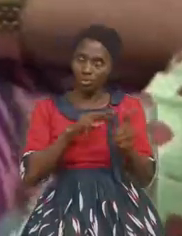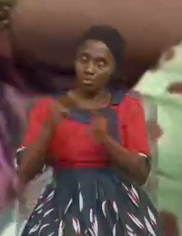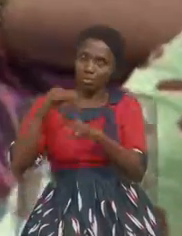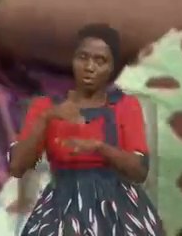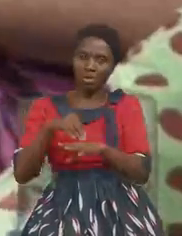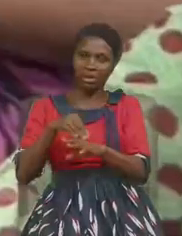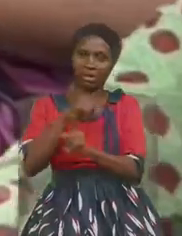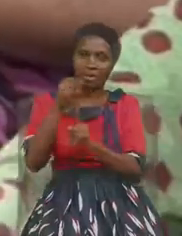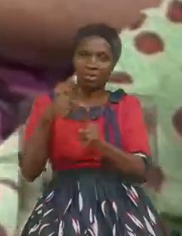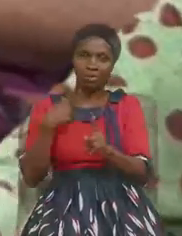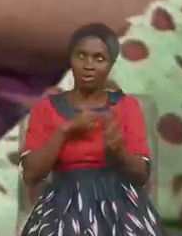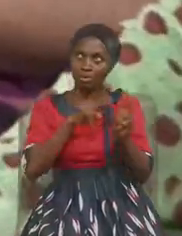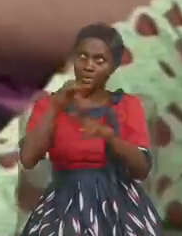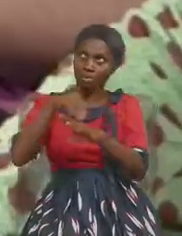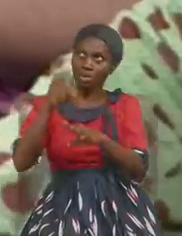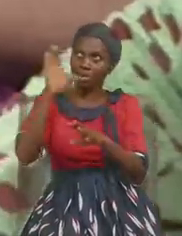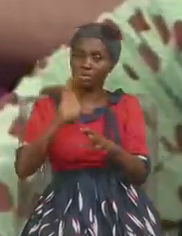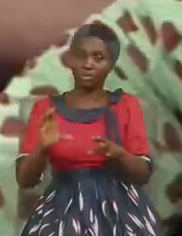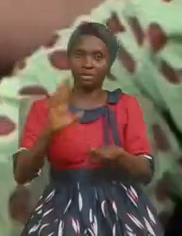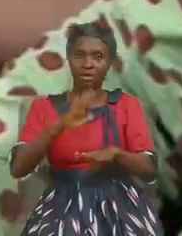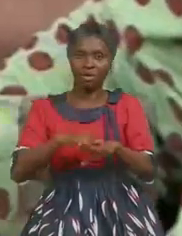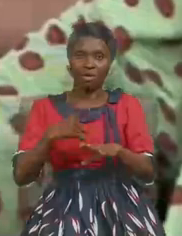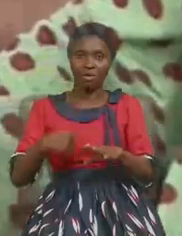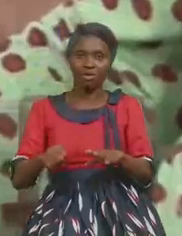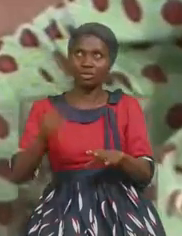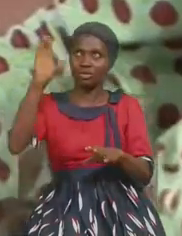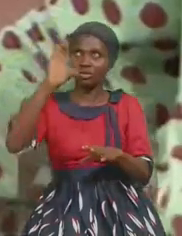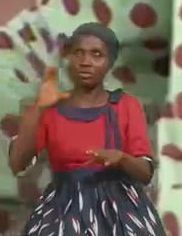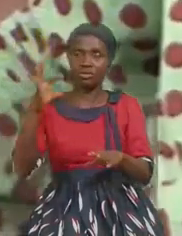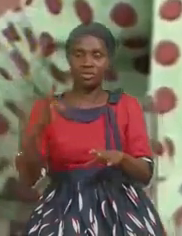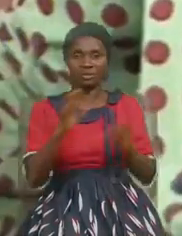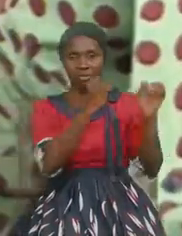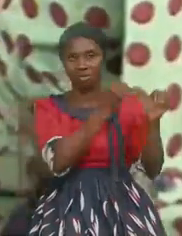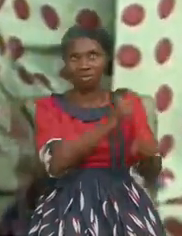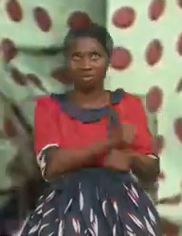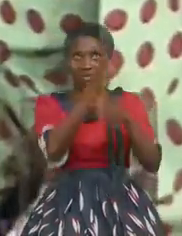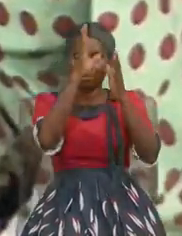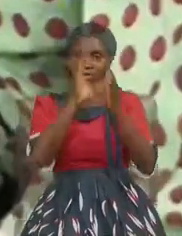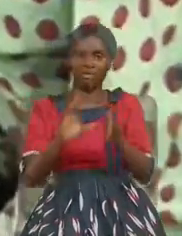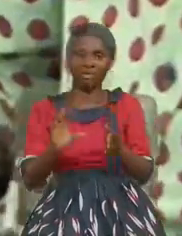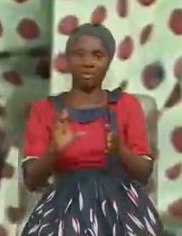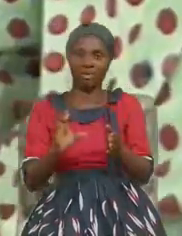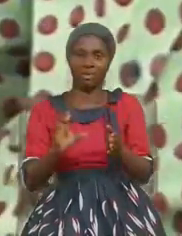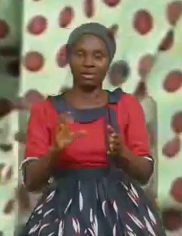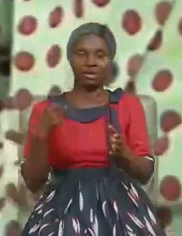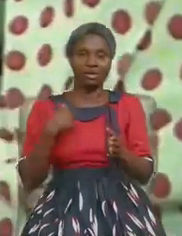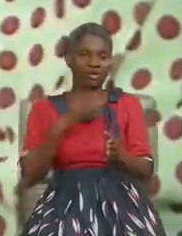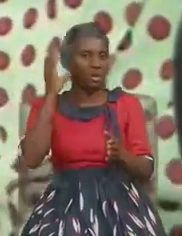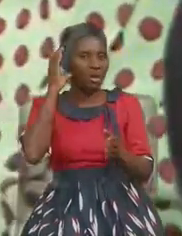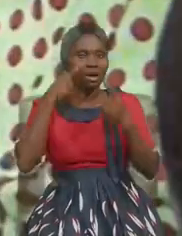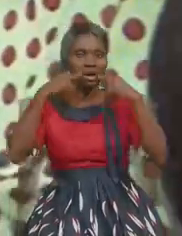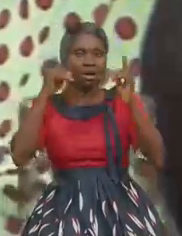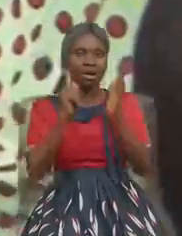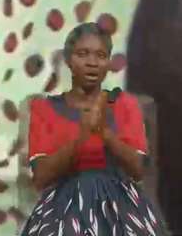Christ sur la croix du calvaire. Nous avons entendu la proclamation. Voici l'agneau qui